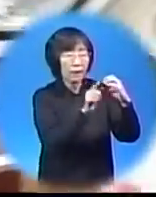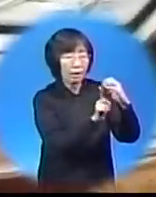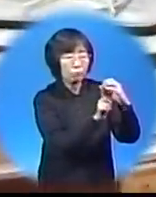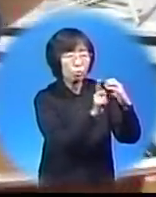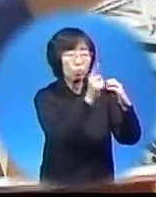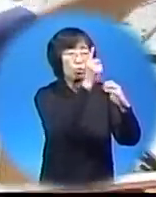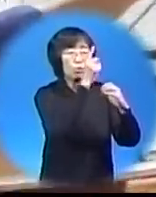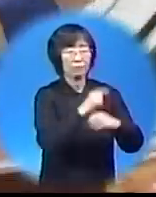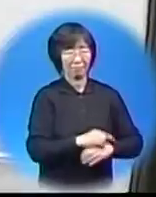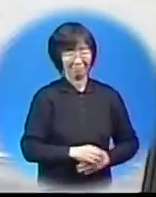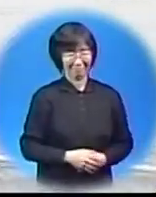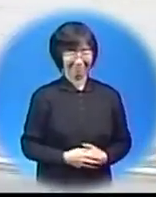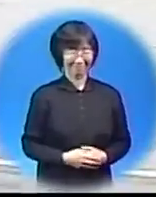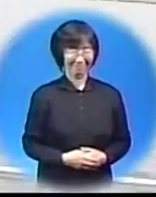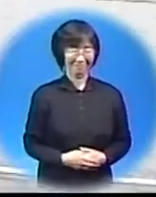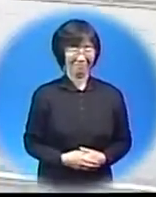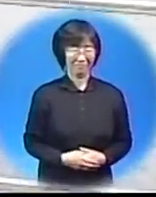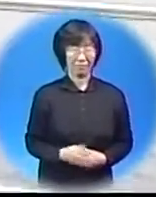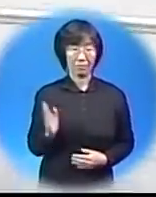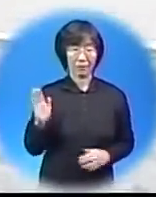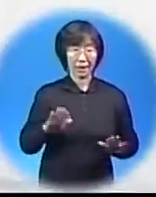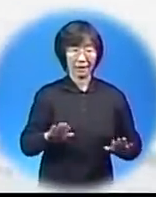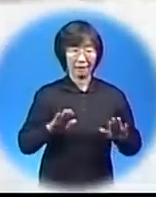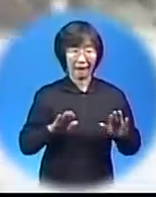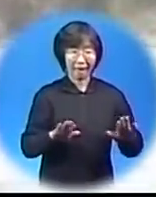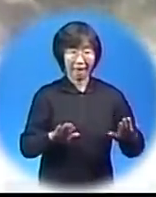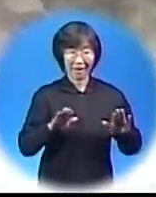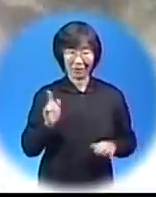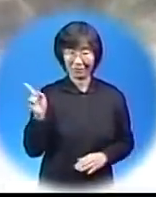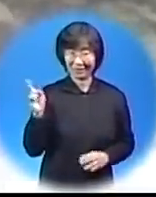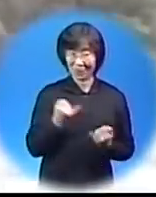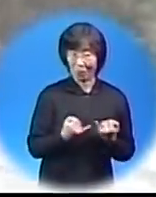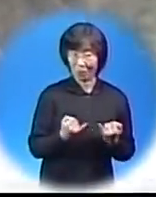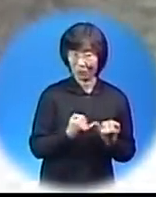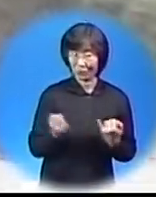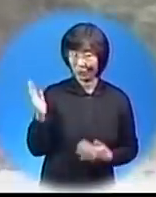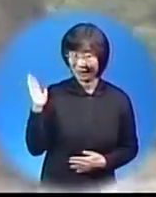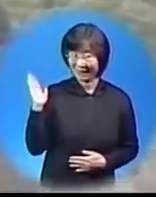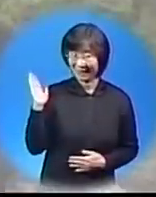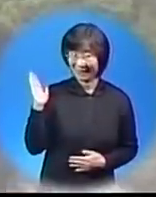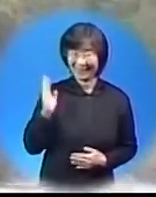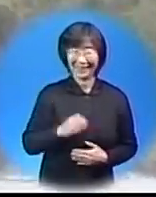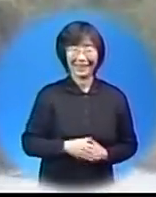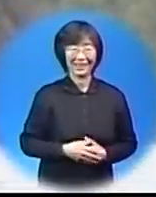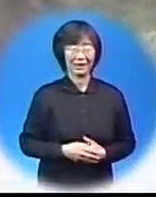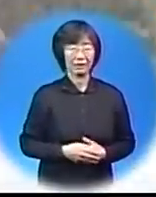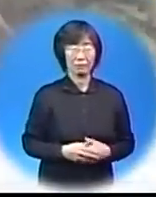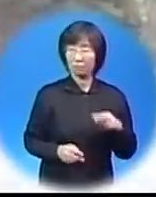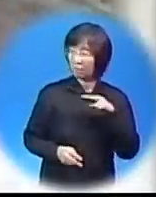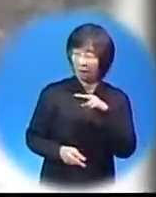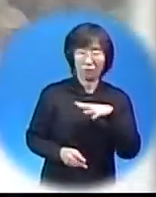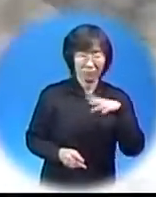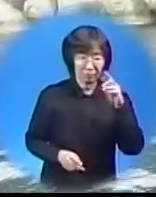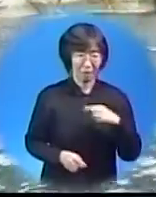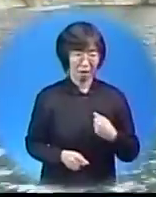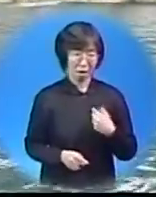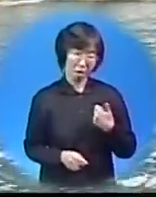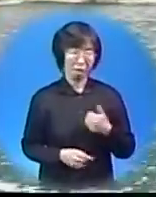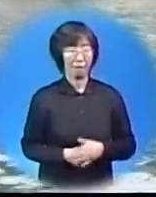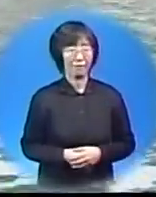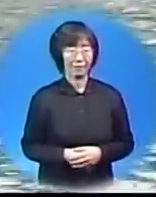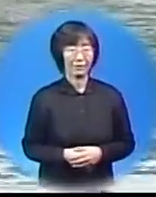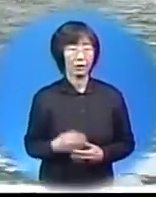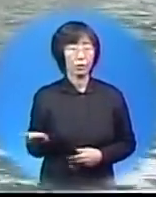松の木の種が飛んできました。カエルさんそっくりな、カエル様が見えてきましたよ。 こっち 回見るの初めてなんですよ。